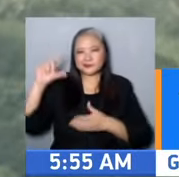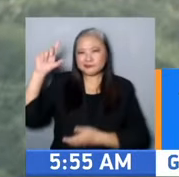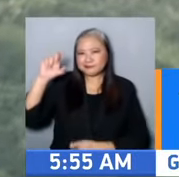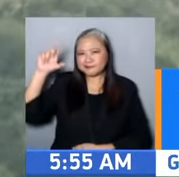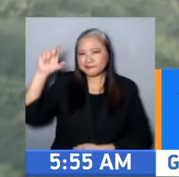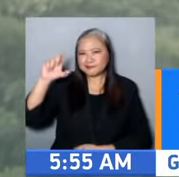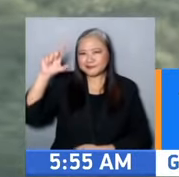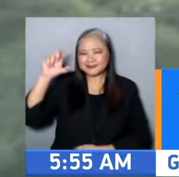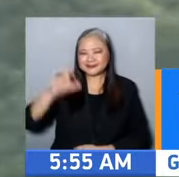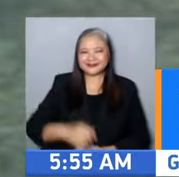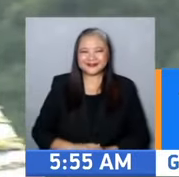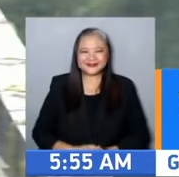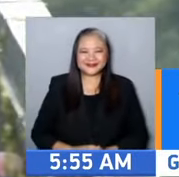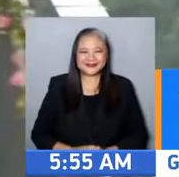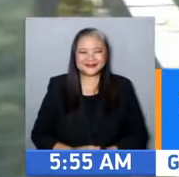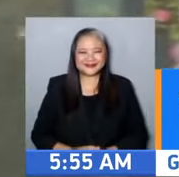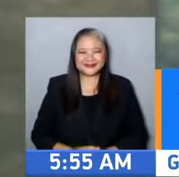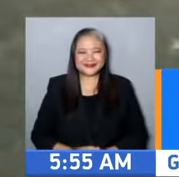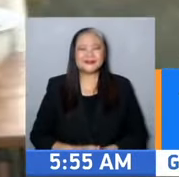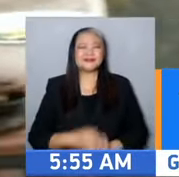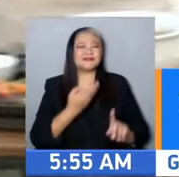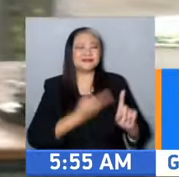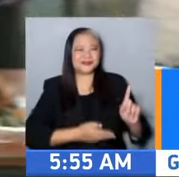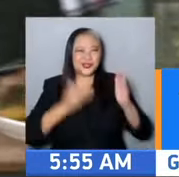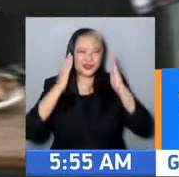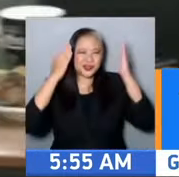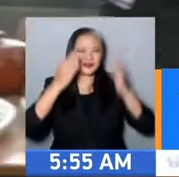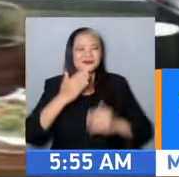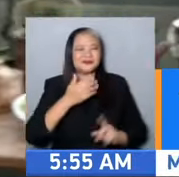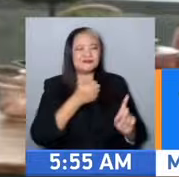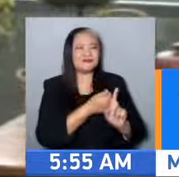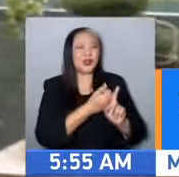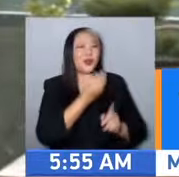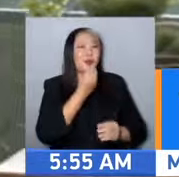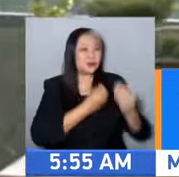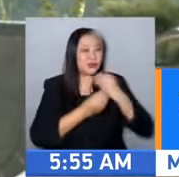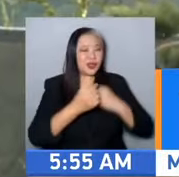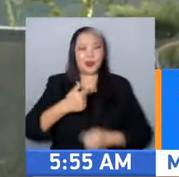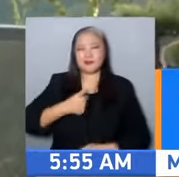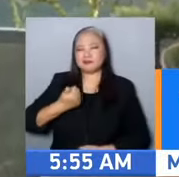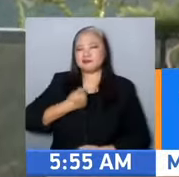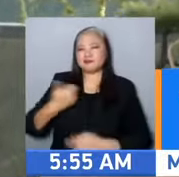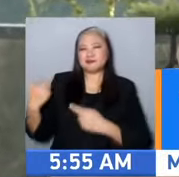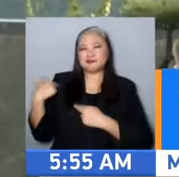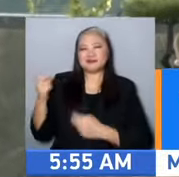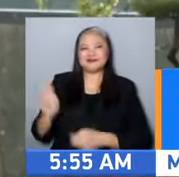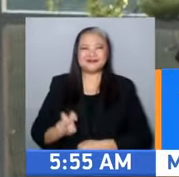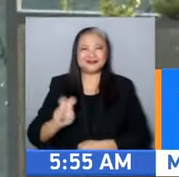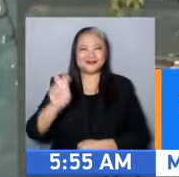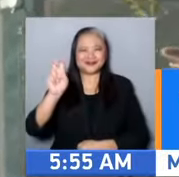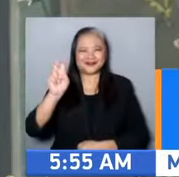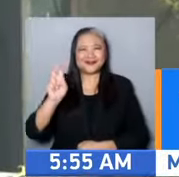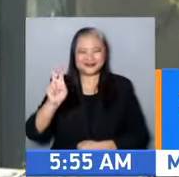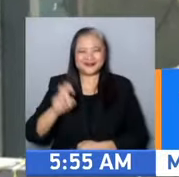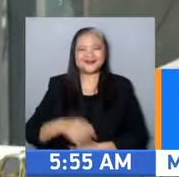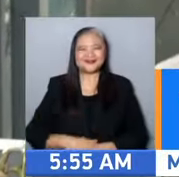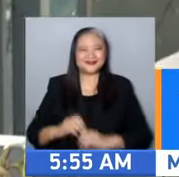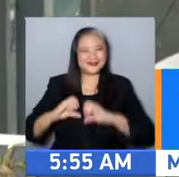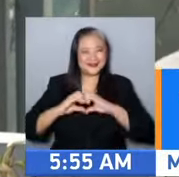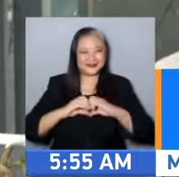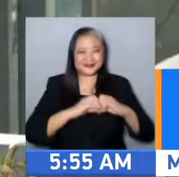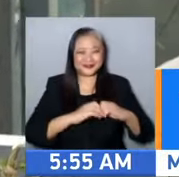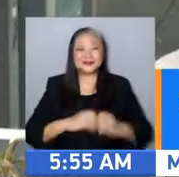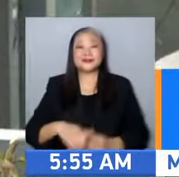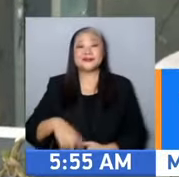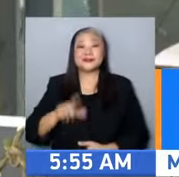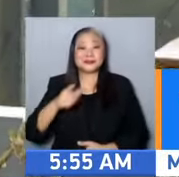si Chef na ang bahala sa pagkain, ako na ang bahala sa pasyalan nyo mga kapuso. Kaya naman, mamaya makikita pa natin ang ganda